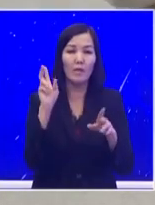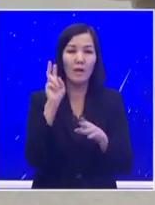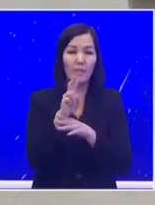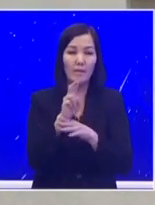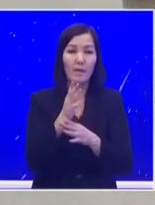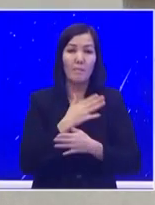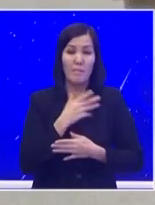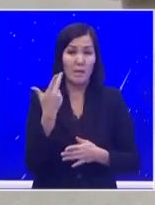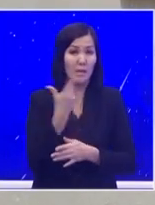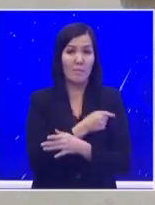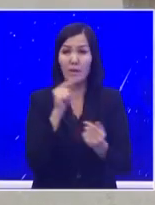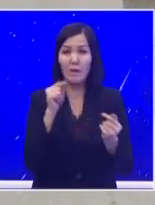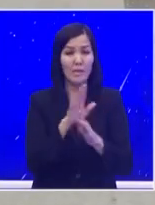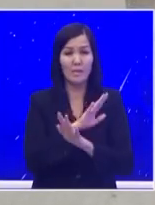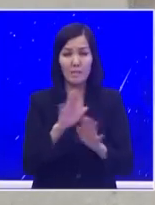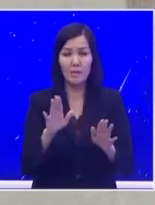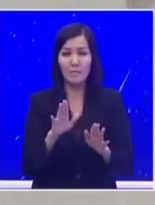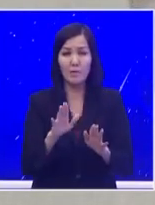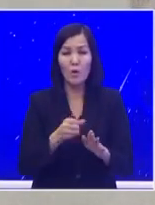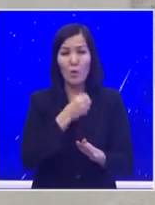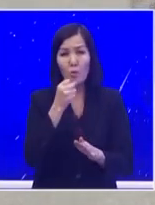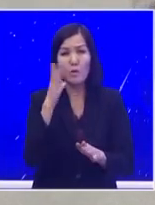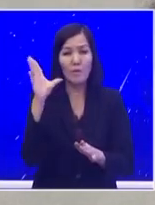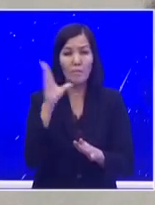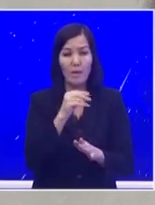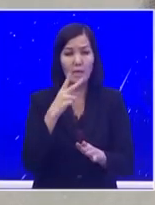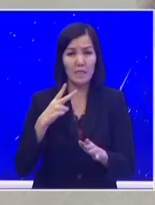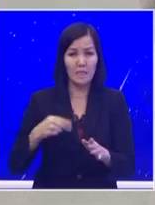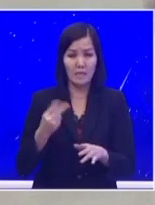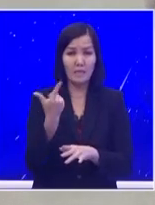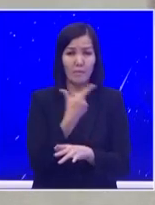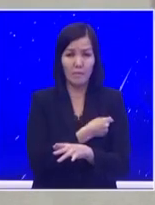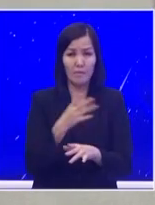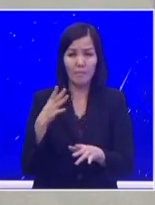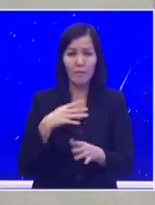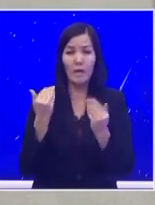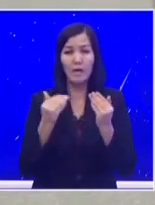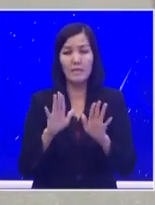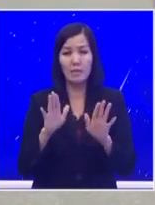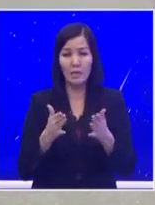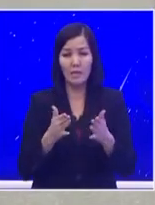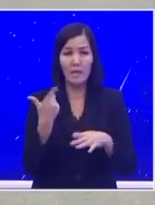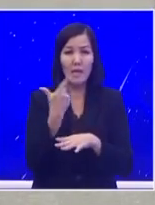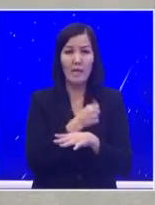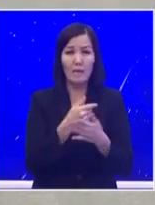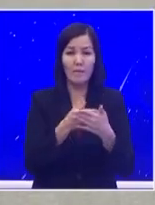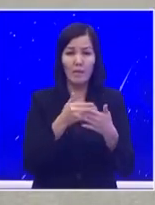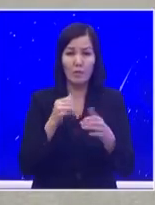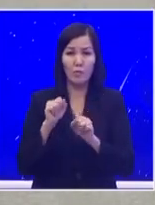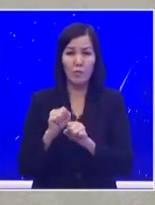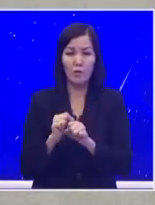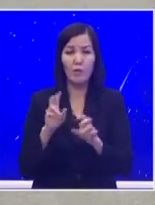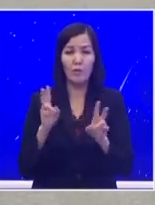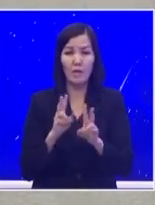Мен екпе егуге қарсы емеспін. Үлкен ұлым барлық екпе түрін алған. Бірақ дәл қазіргі жағдайда екпе егуді шегере тұру керек.